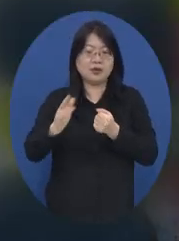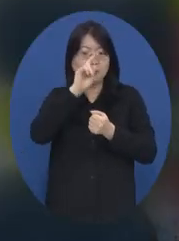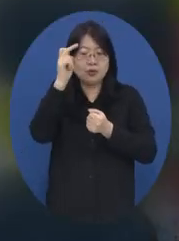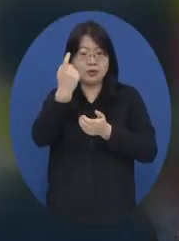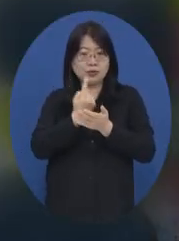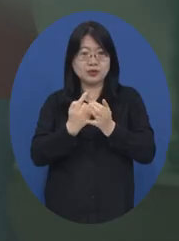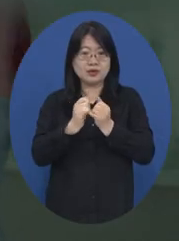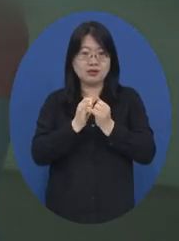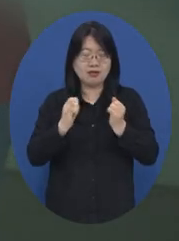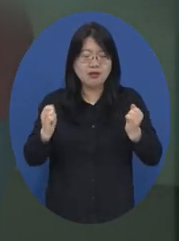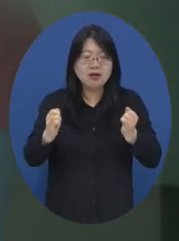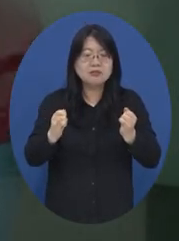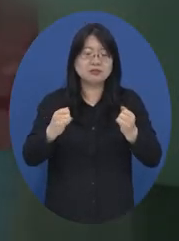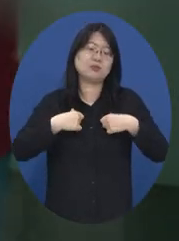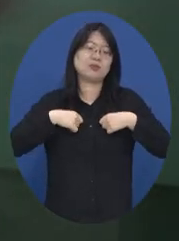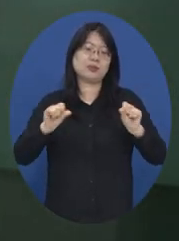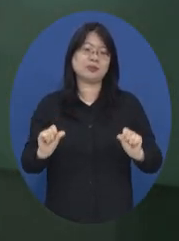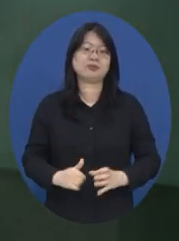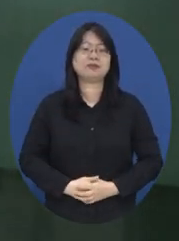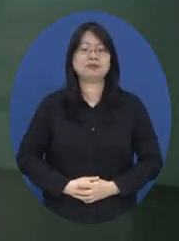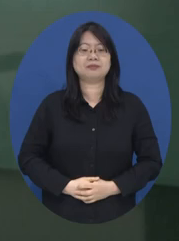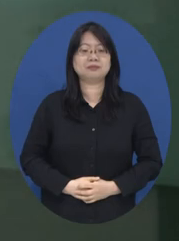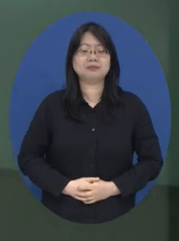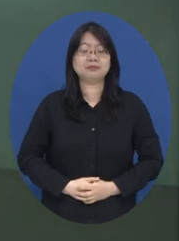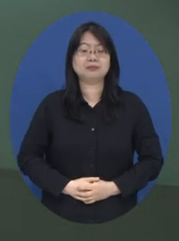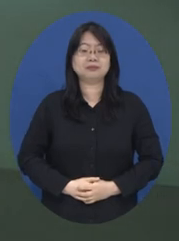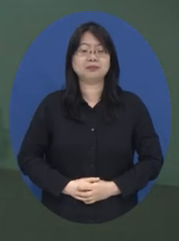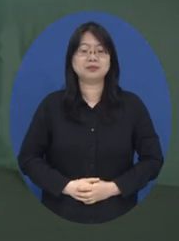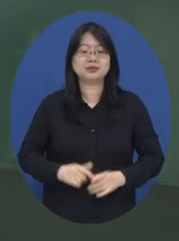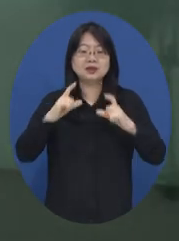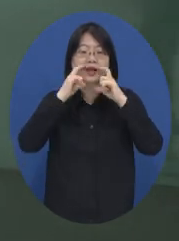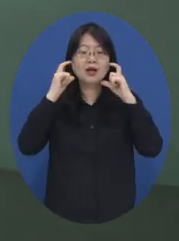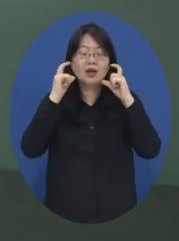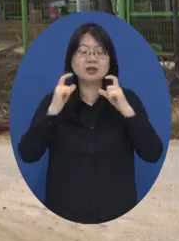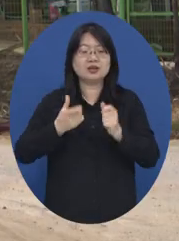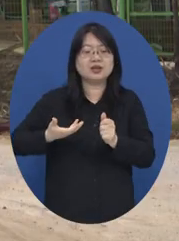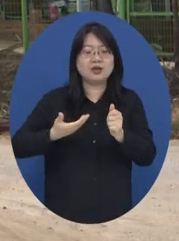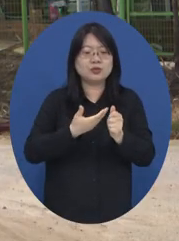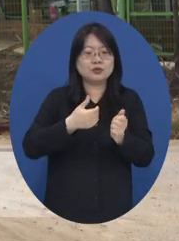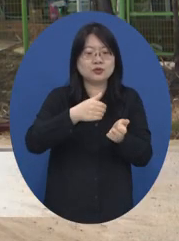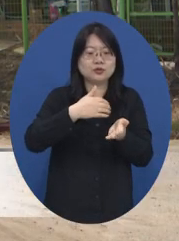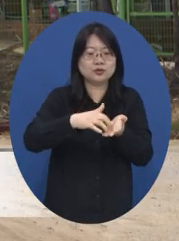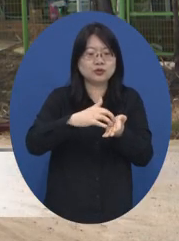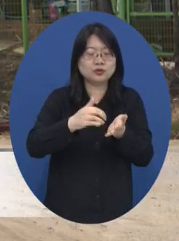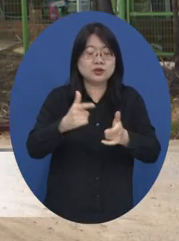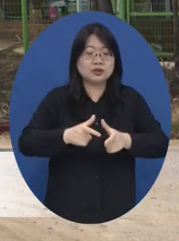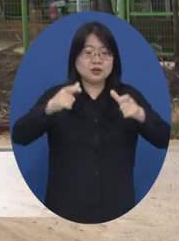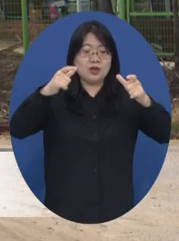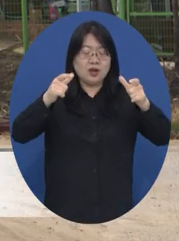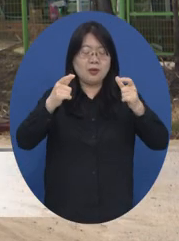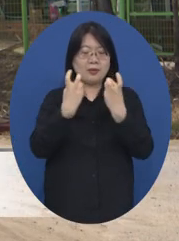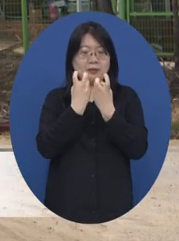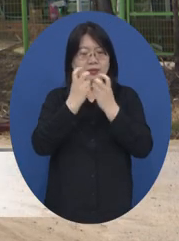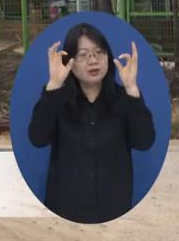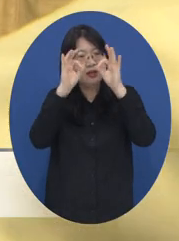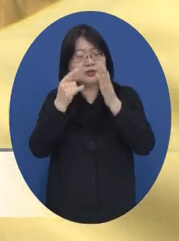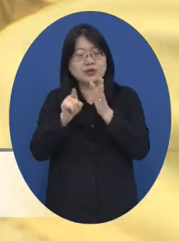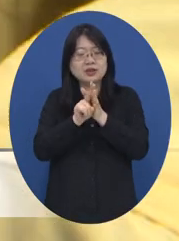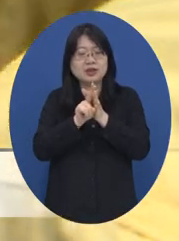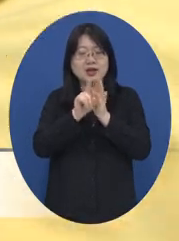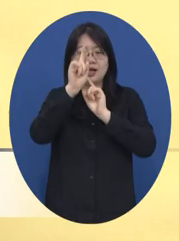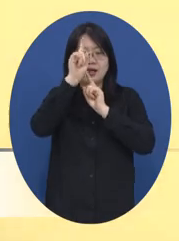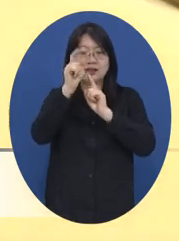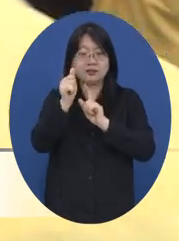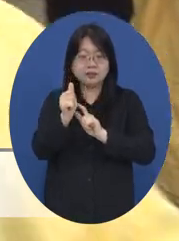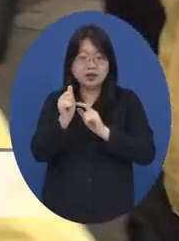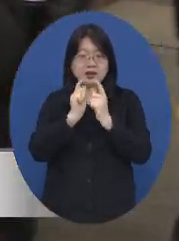다 팔린 상태라 5 해온 시민들은 발걸음을 돌렸습니다 마스크 공급 물량을 늘리는 묘안을 찾기